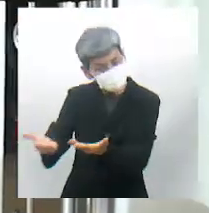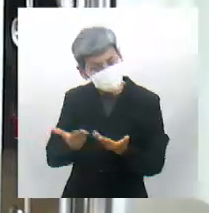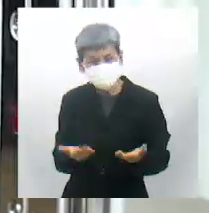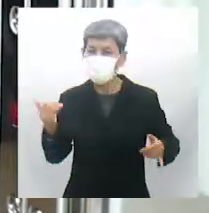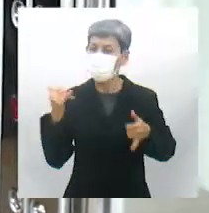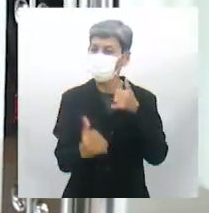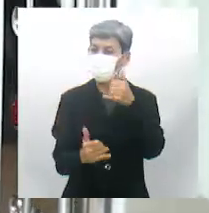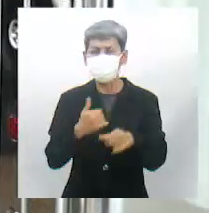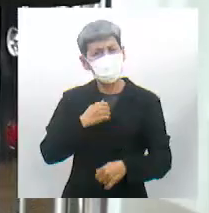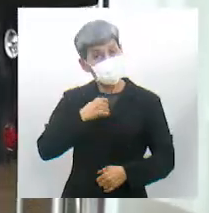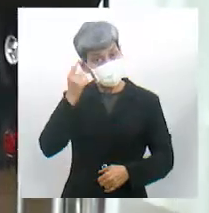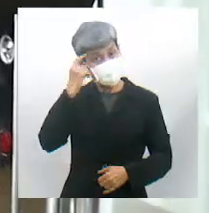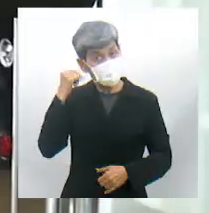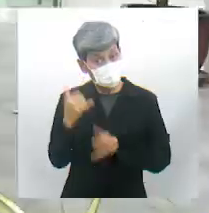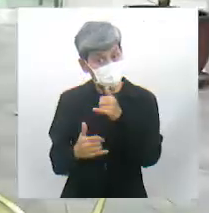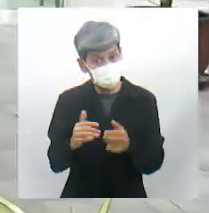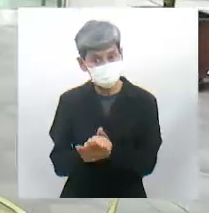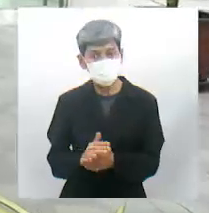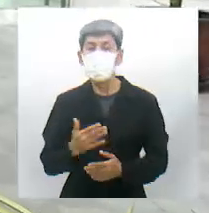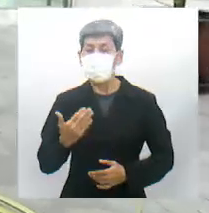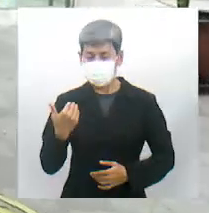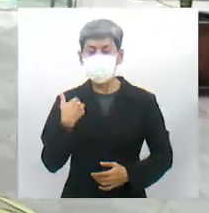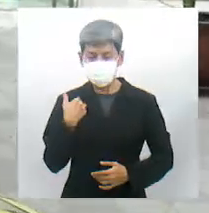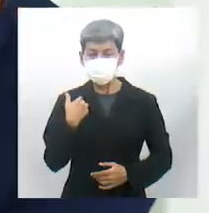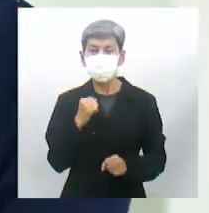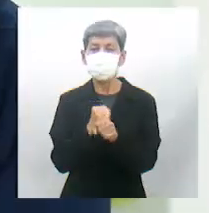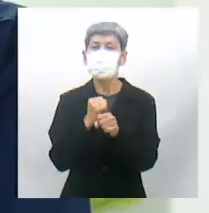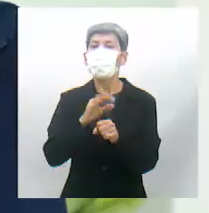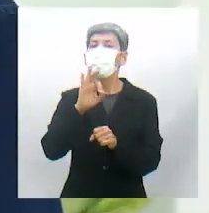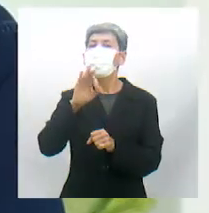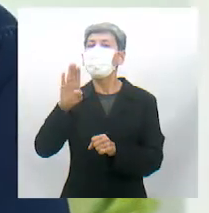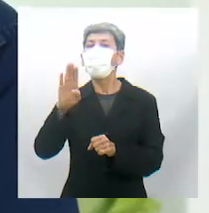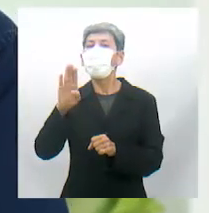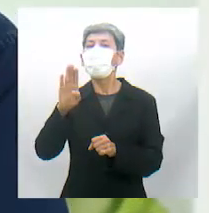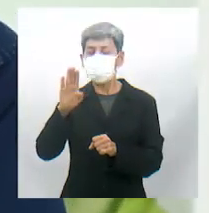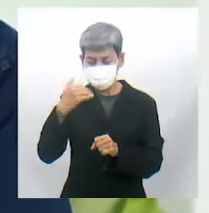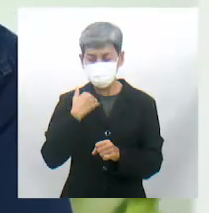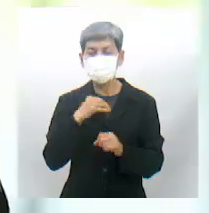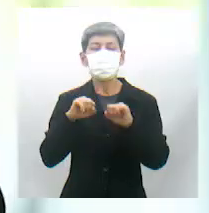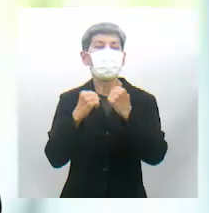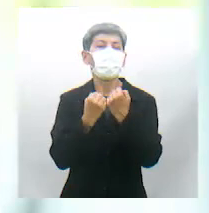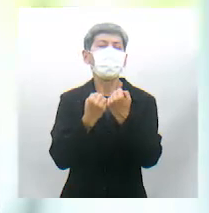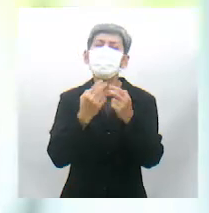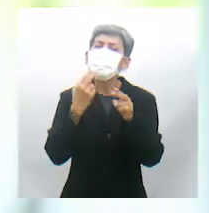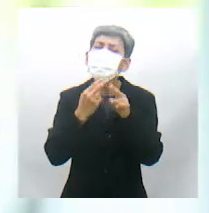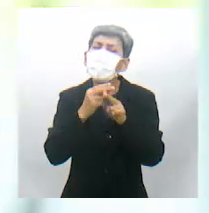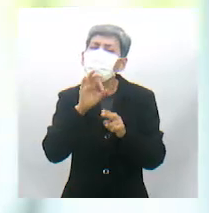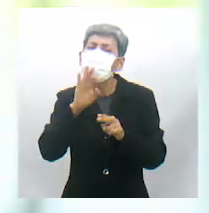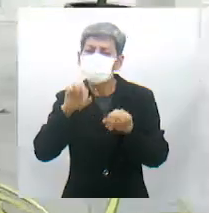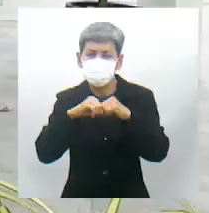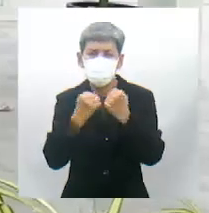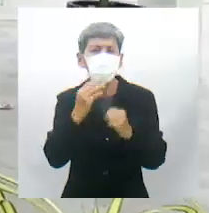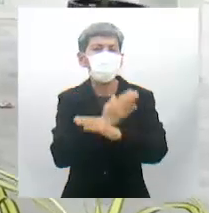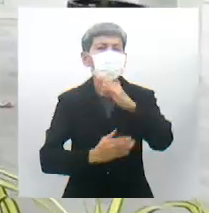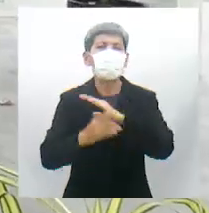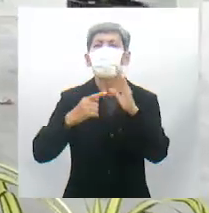า แล้วคนรู้จักเยอะไหมครับที่เนี้ย เราก็มีเพจของสมาคมของเราอยู่ครับ เพจชื่อว่าอะไรครับ สมาคม